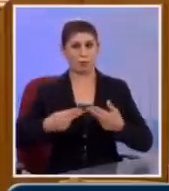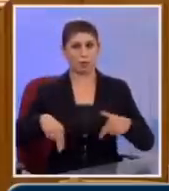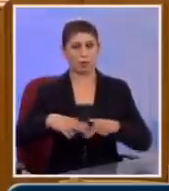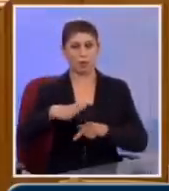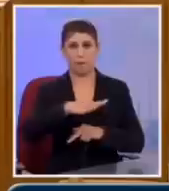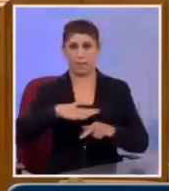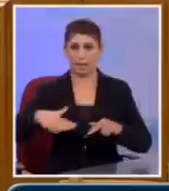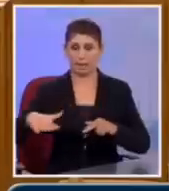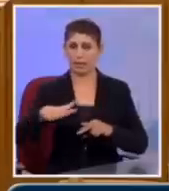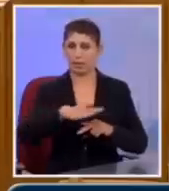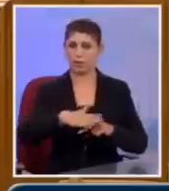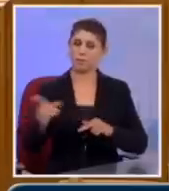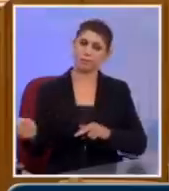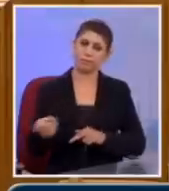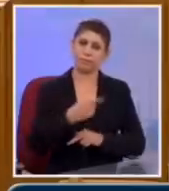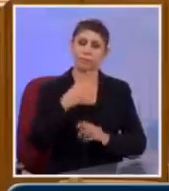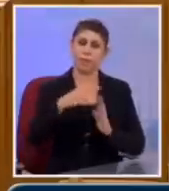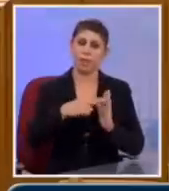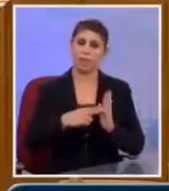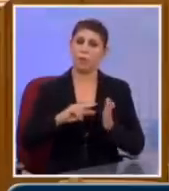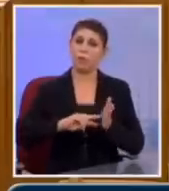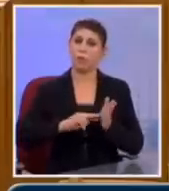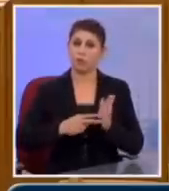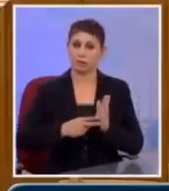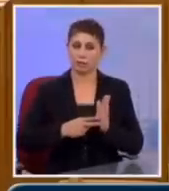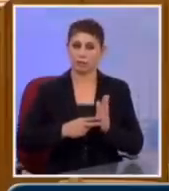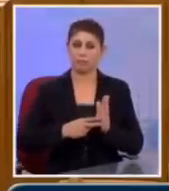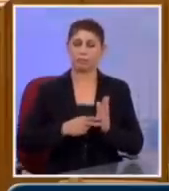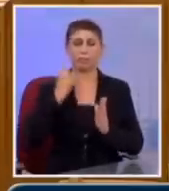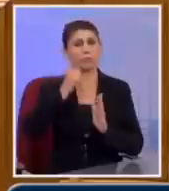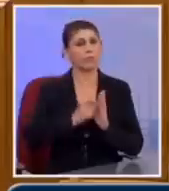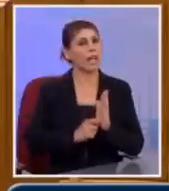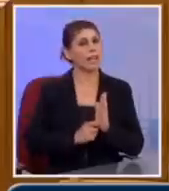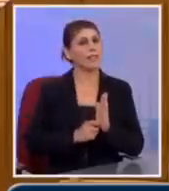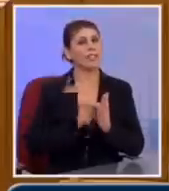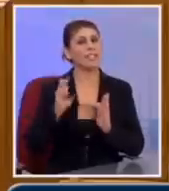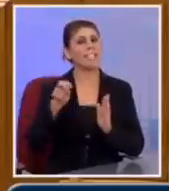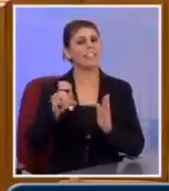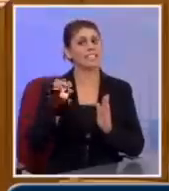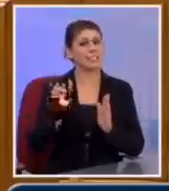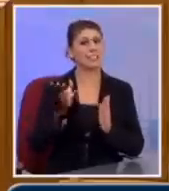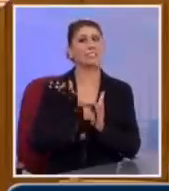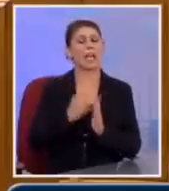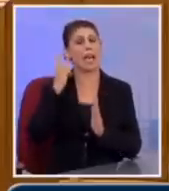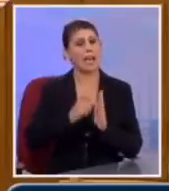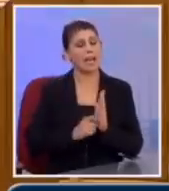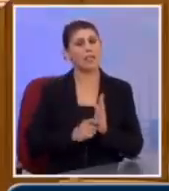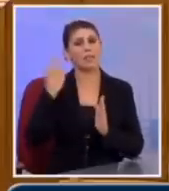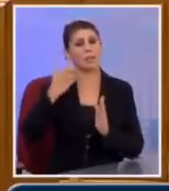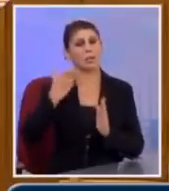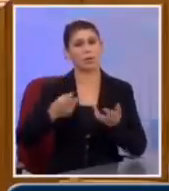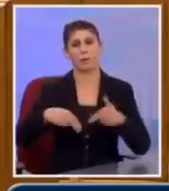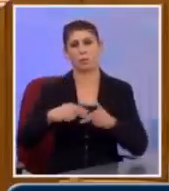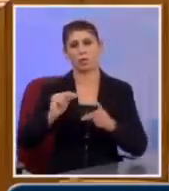Επικρατείας, να τους παραπέμψω να διαβάσουν προσεκτικά και την έκθεση της ΚΕΝΕ και την έκθεση της Επιστημονικής